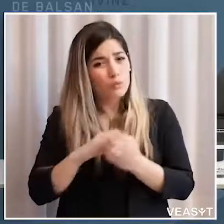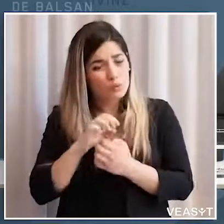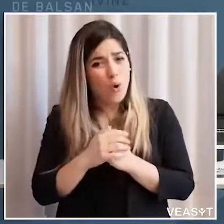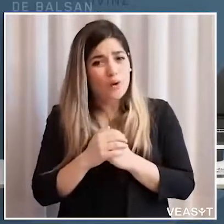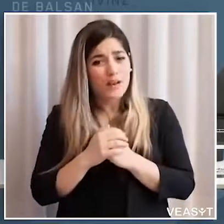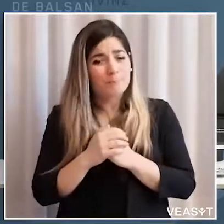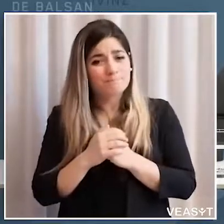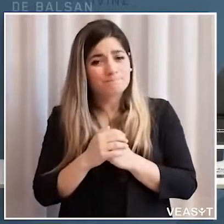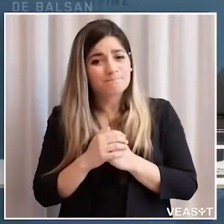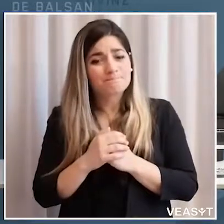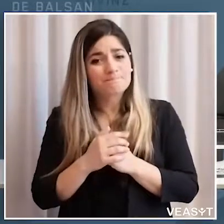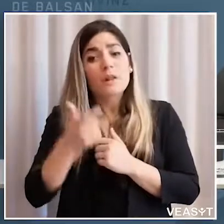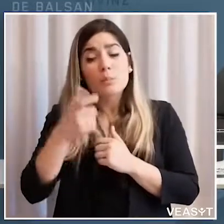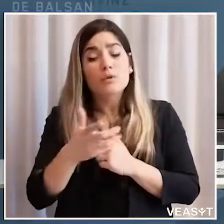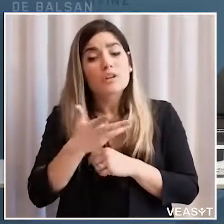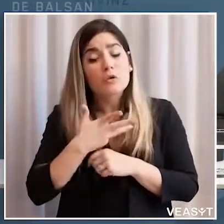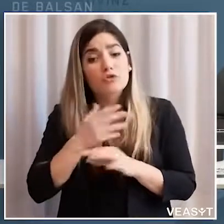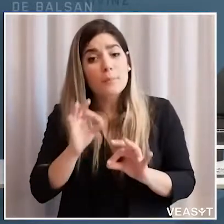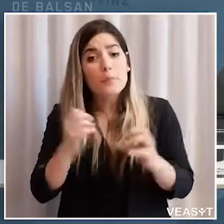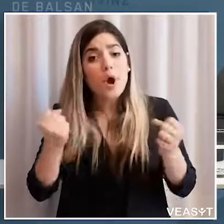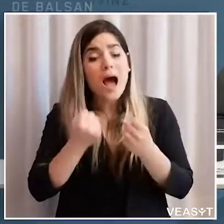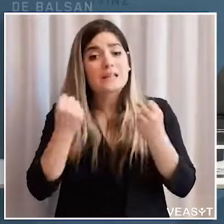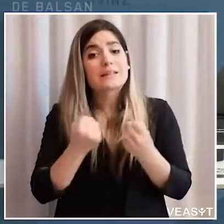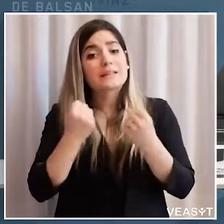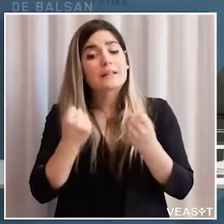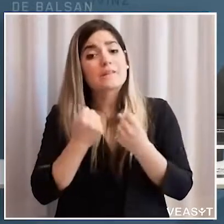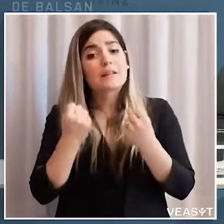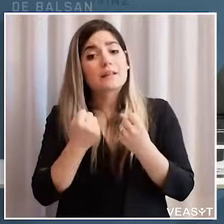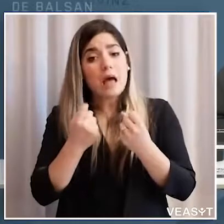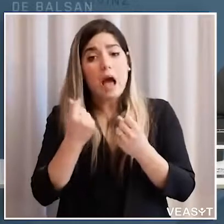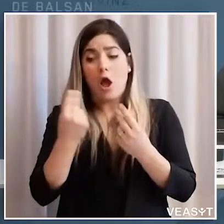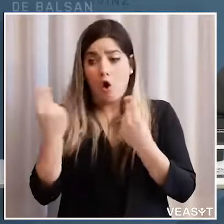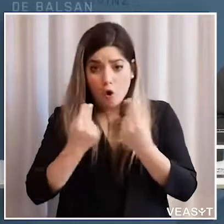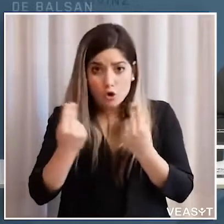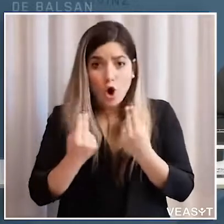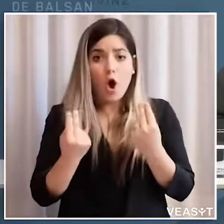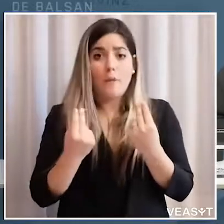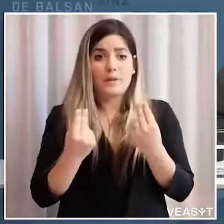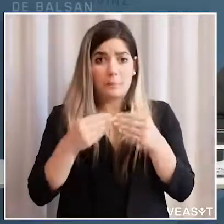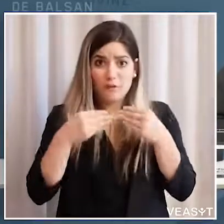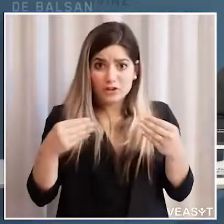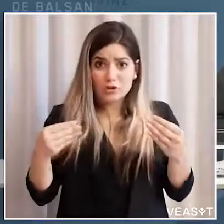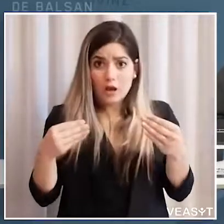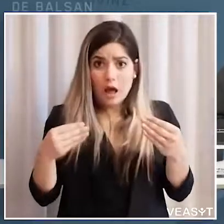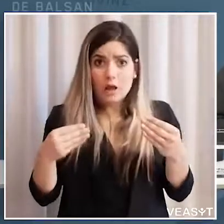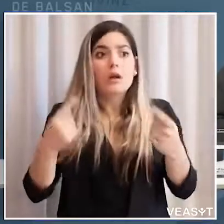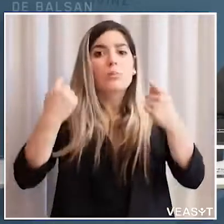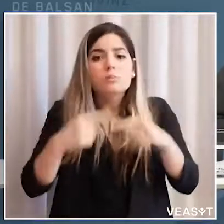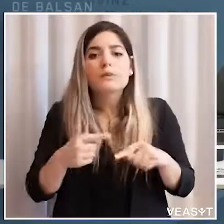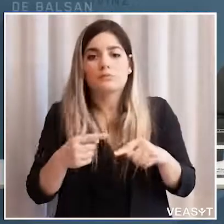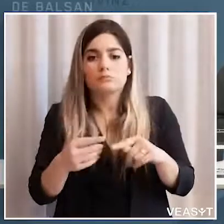poi perché ci sono delle attività economiche ci sono attività